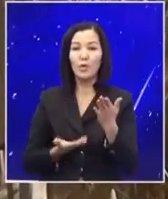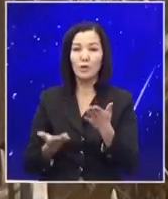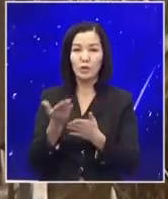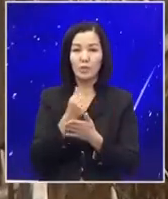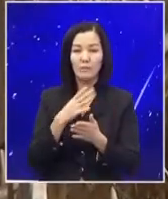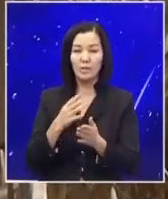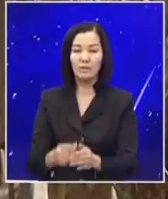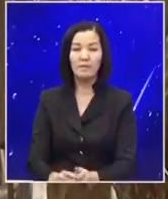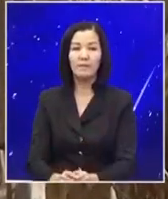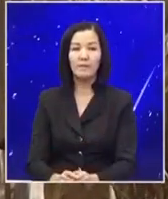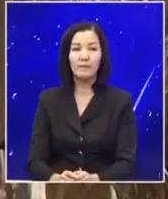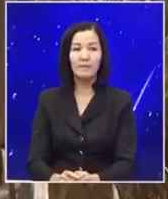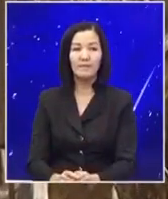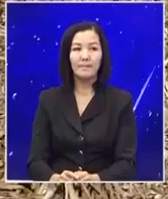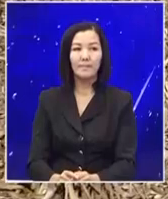жатыр.